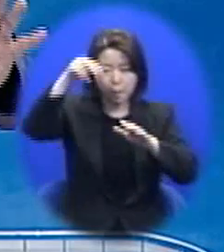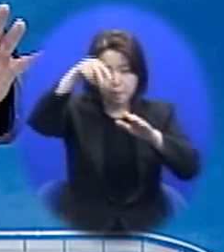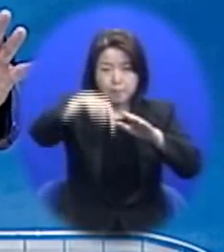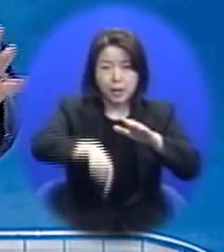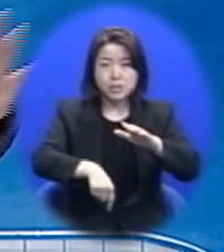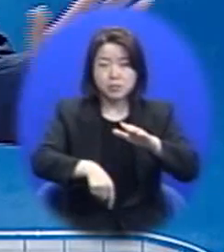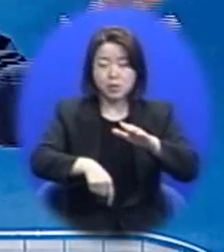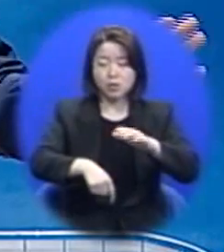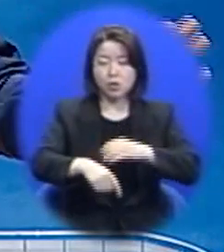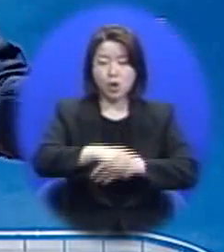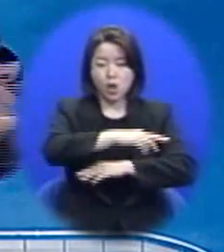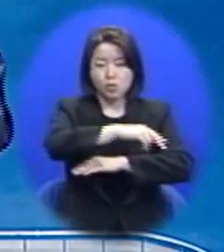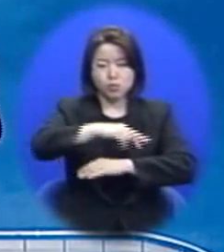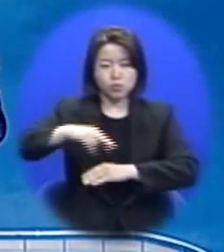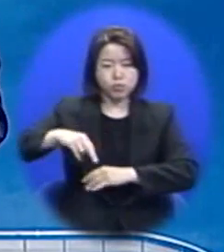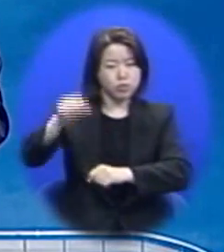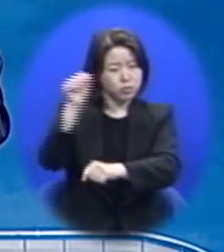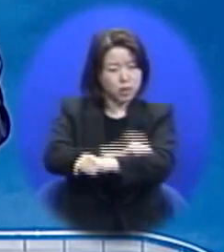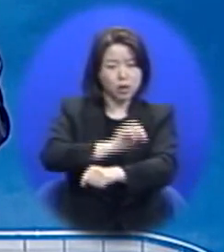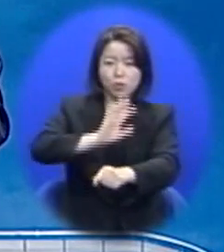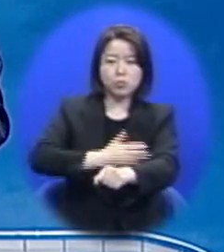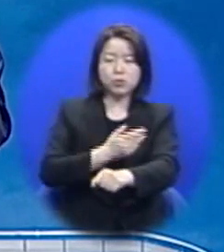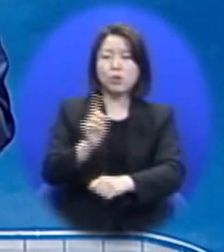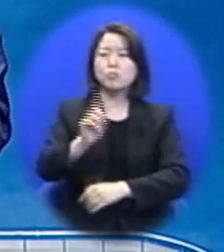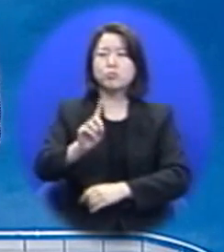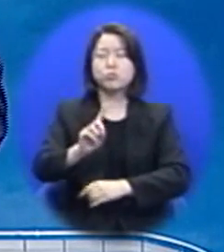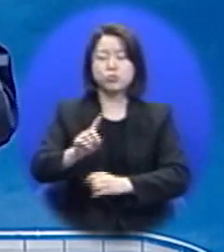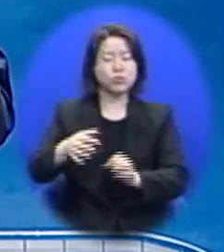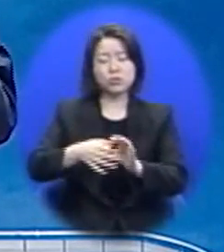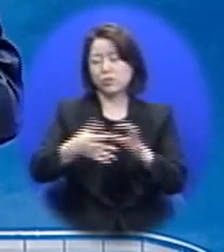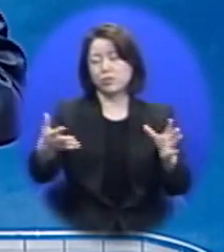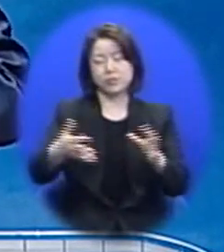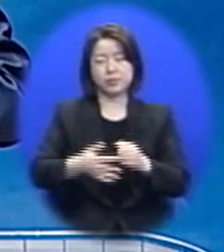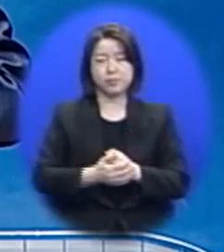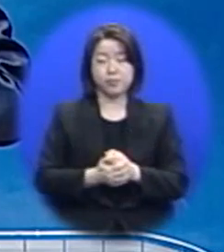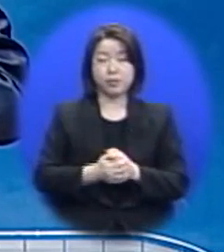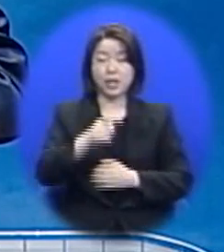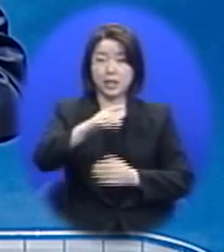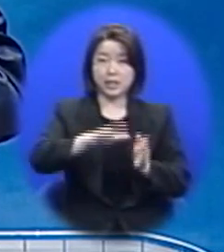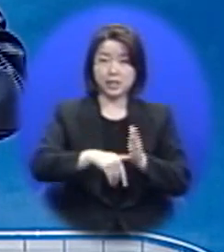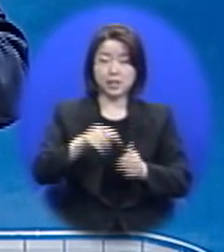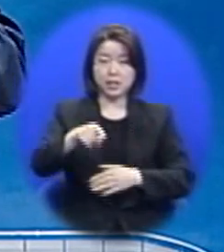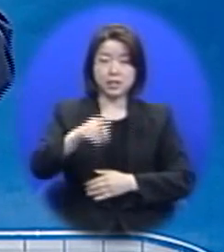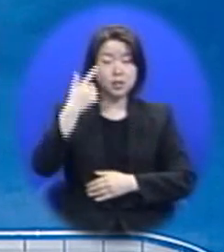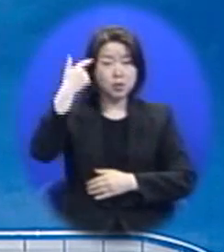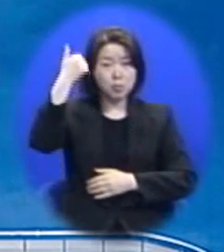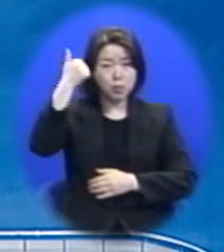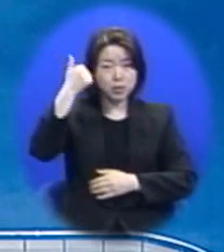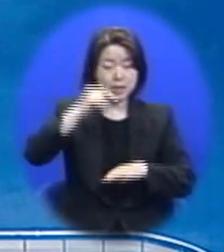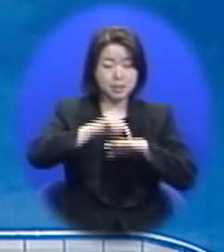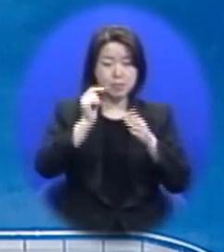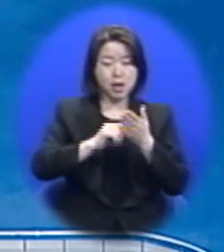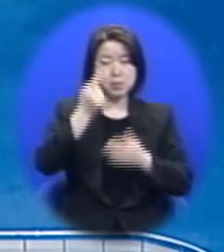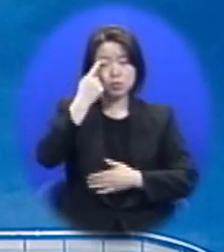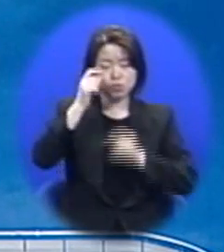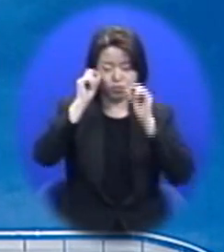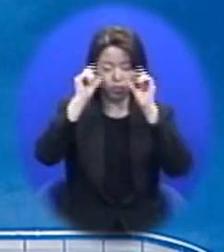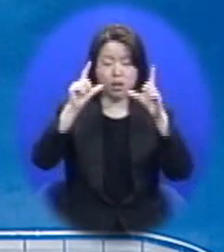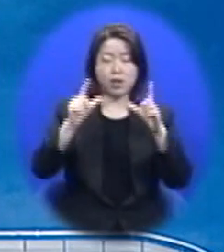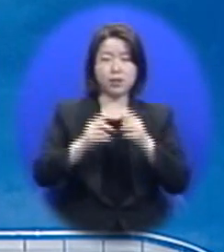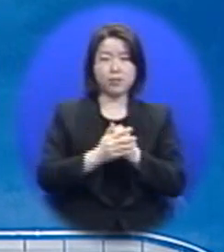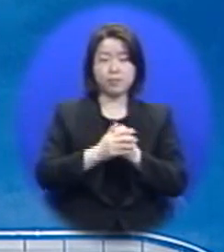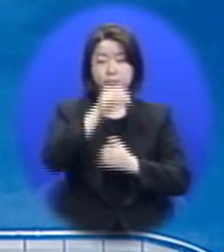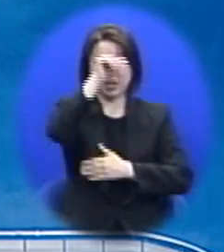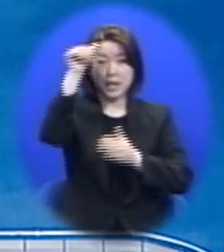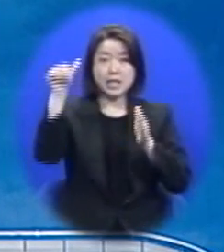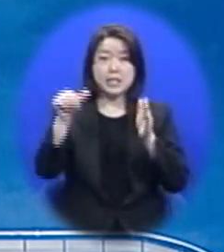잘하고 못하고가 무슨 소용이 있겠냐는. 그때 이 목사님의 마음에 눈이 열렸다는 거예요.